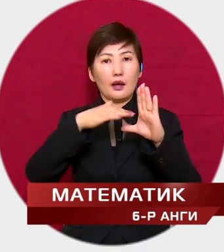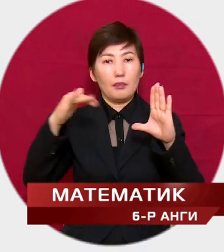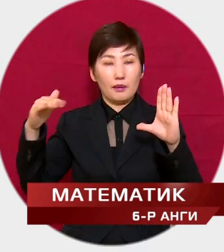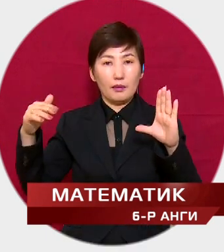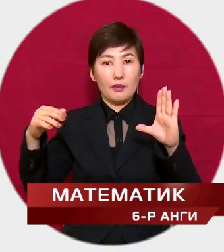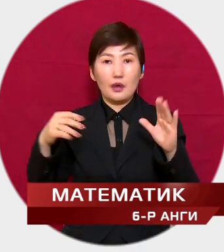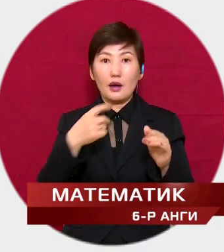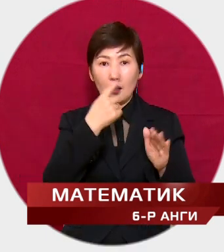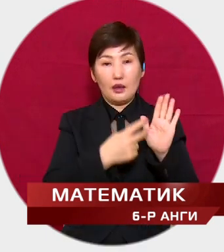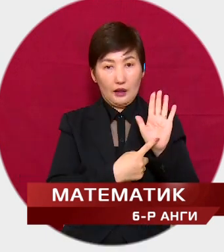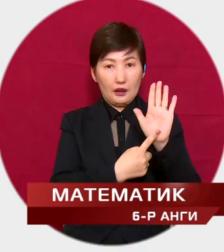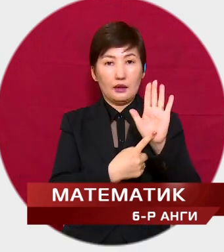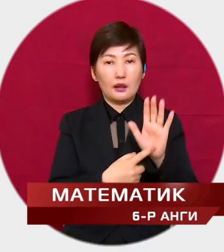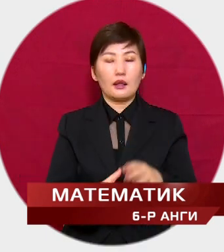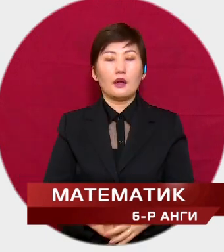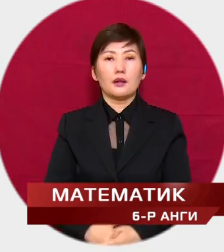За.